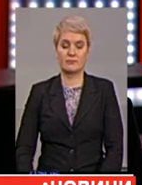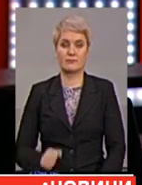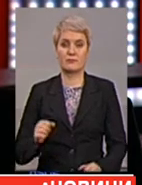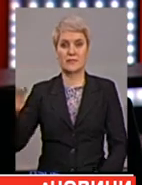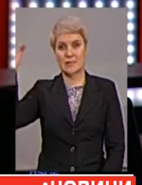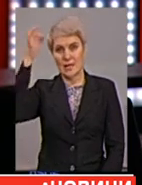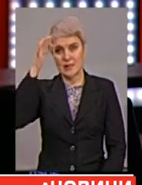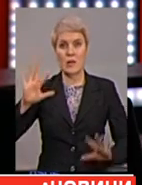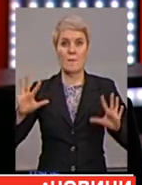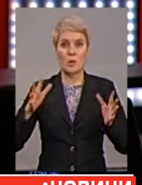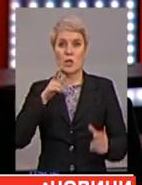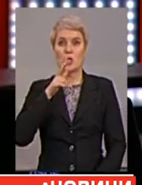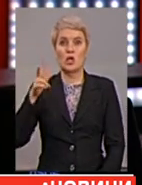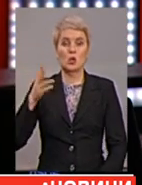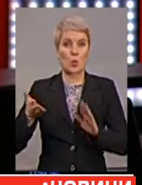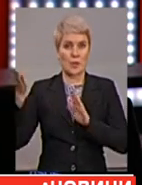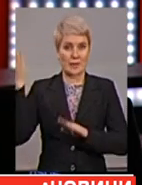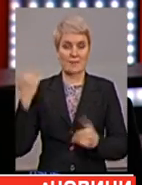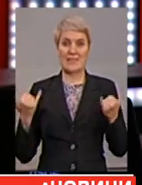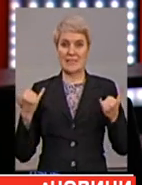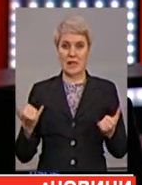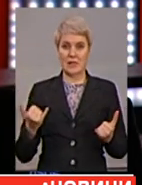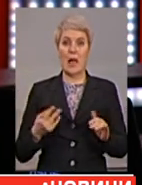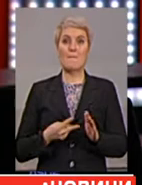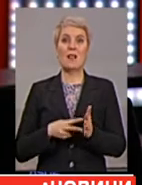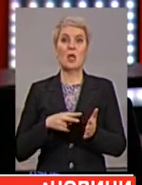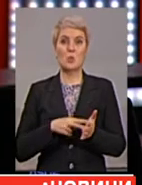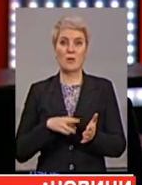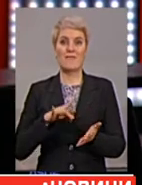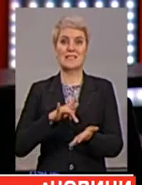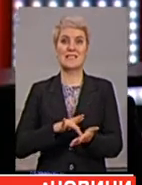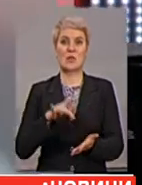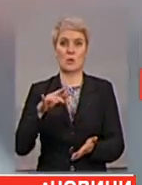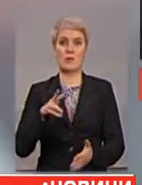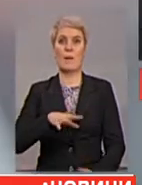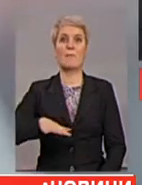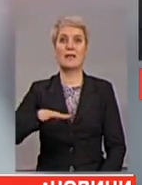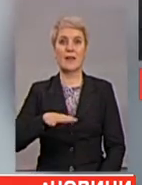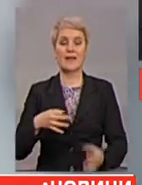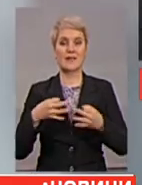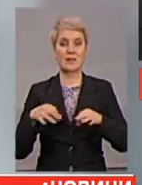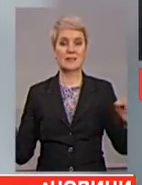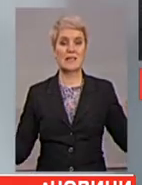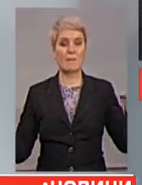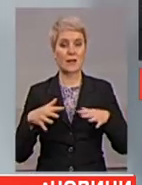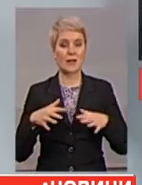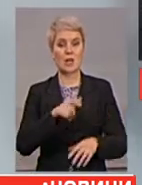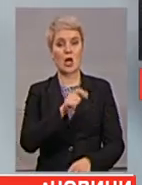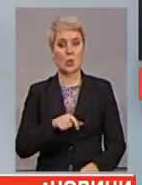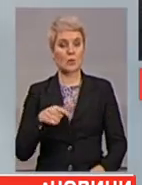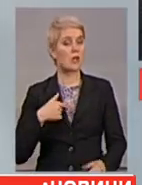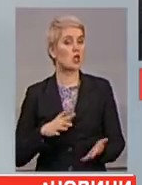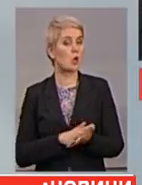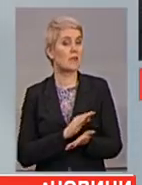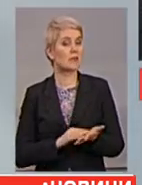Згадати події трирічної давності. Зараз планують столиці. На Майдані Незалежності вже збираються люди. Там зараз наша Олена Близнякова. Від неї